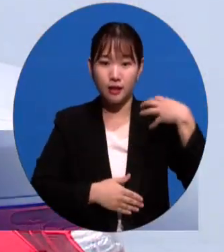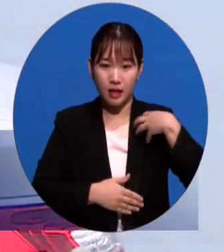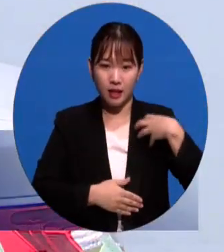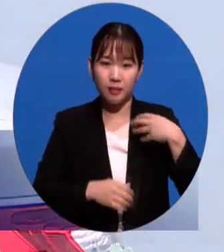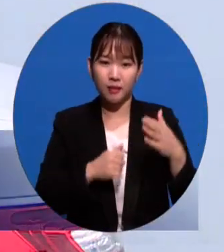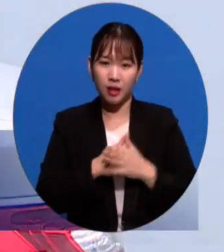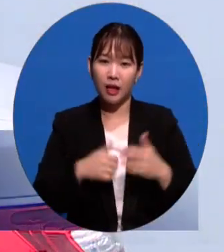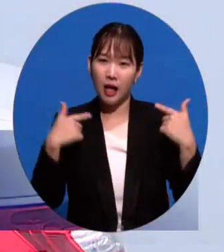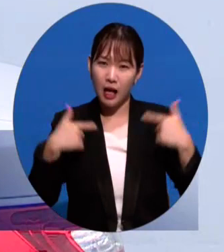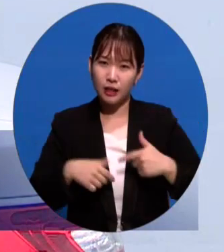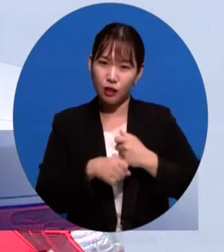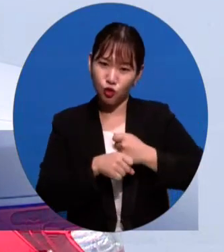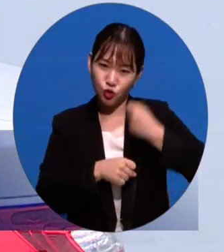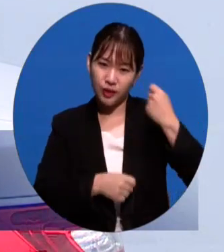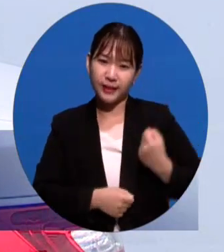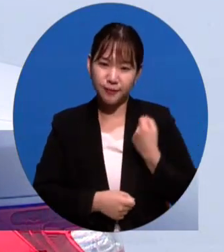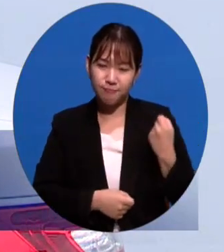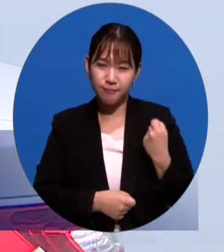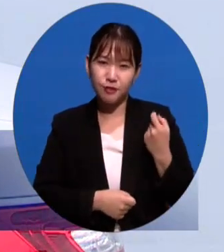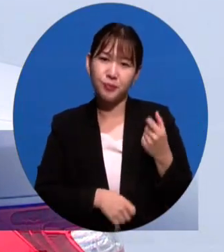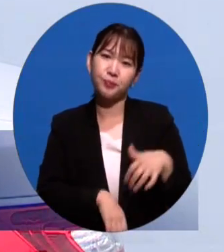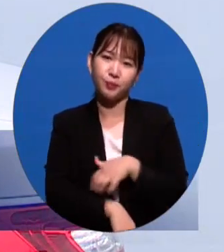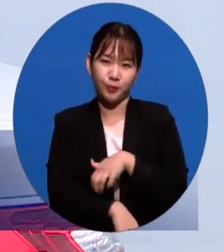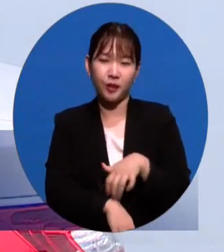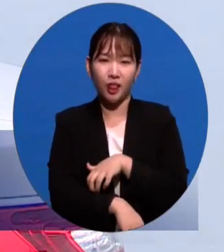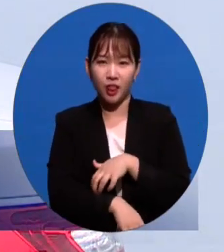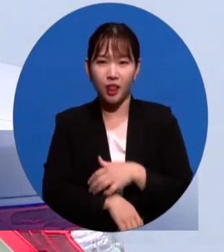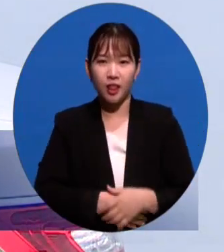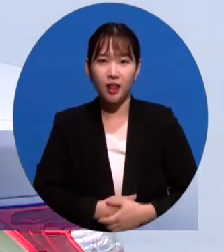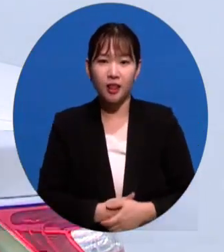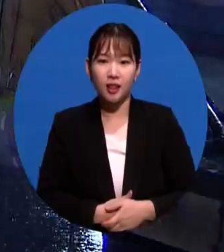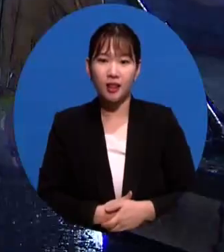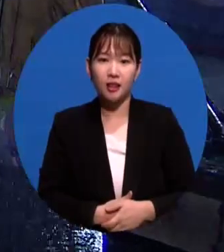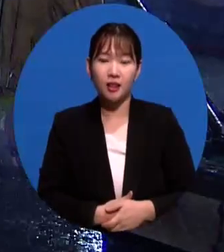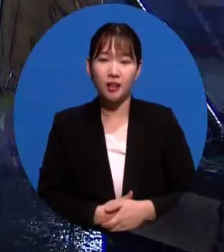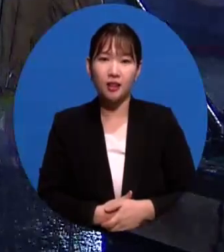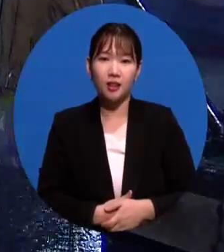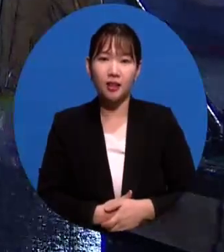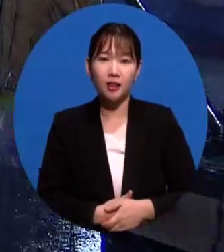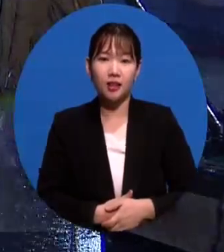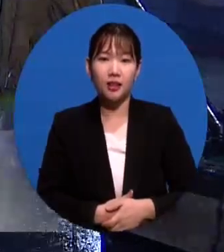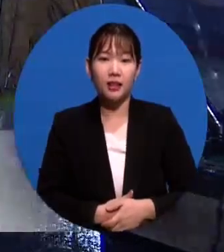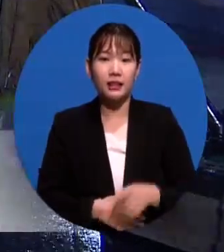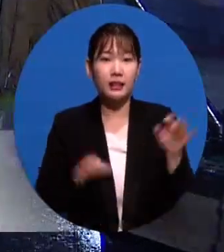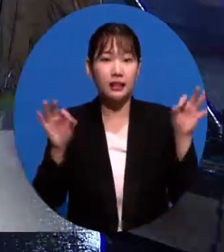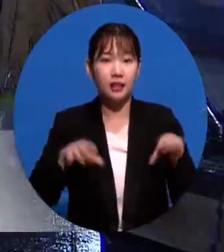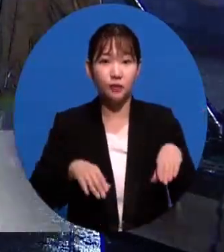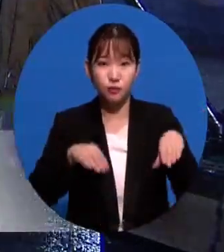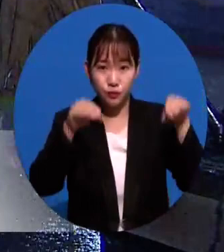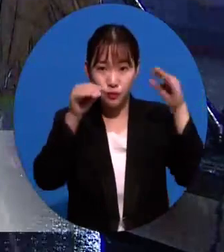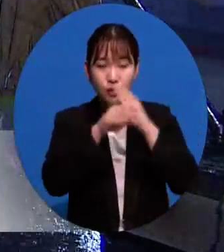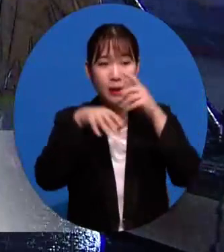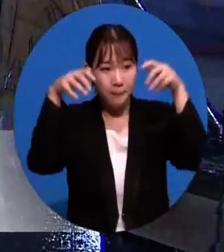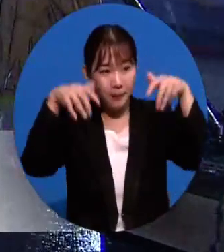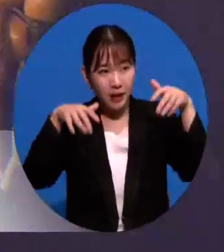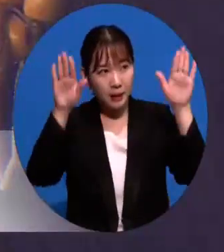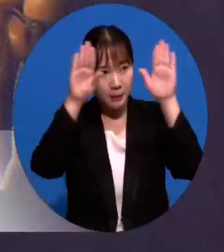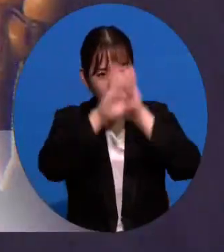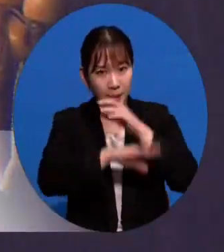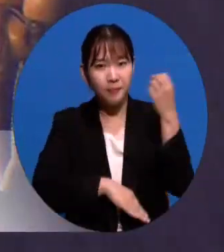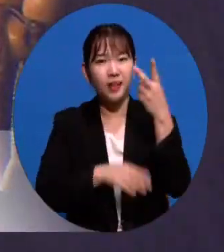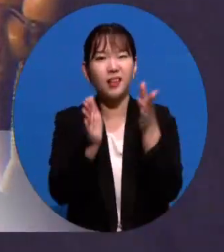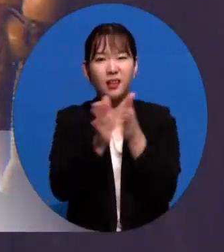되니까 매번 이제 우산을 가지고 다니는 게 조금 불편하기도 하고 잠시 소강 상태를 보이던 비는 밤부터